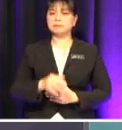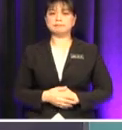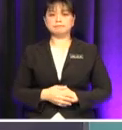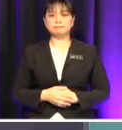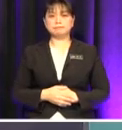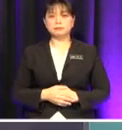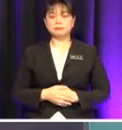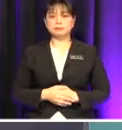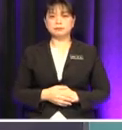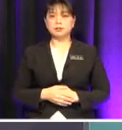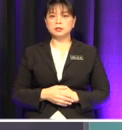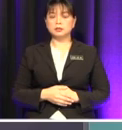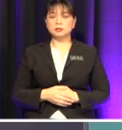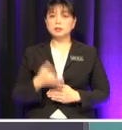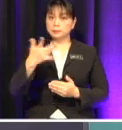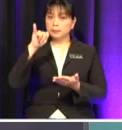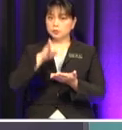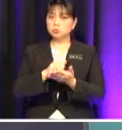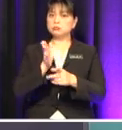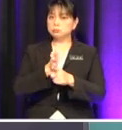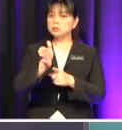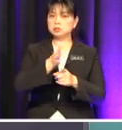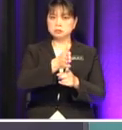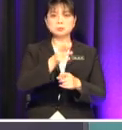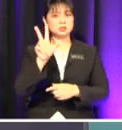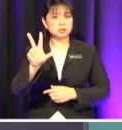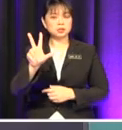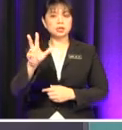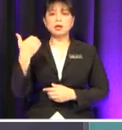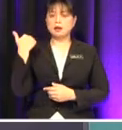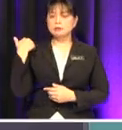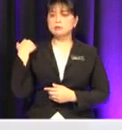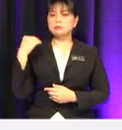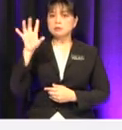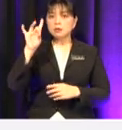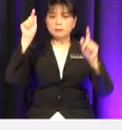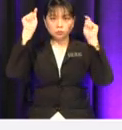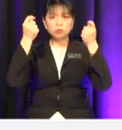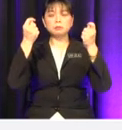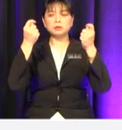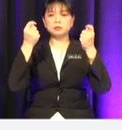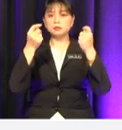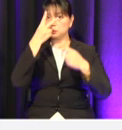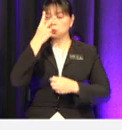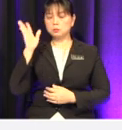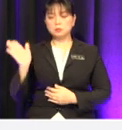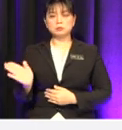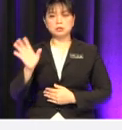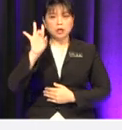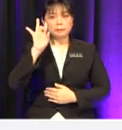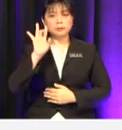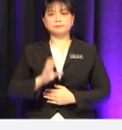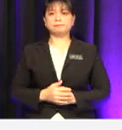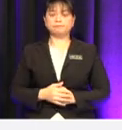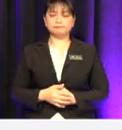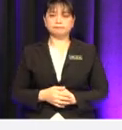pengenalan sains pergerakan ada 8 topik utama ke-1 ialah satah dan pergerakan asas jenis-jenis